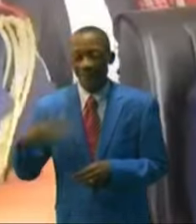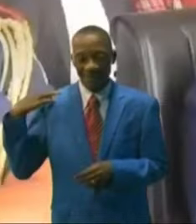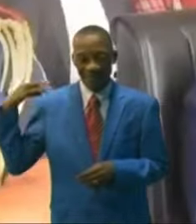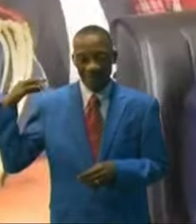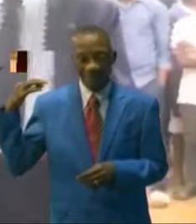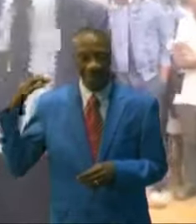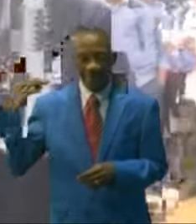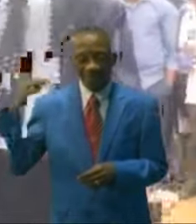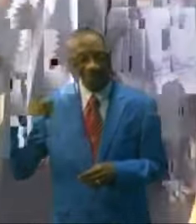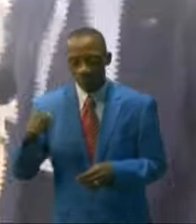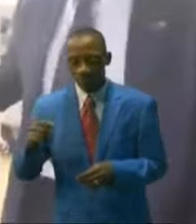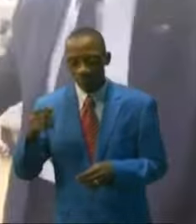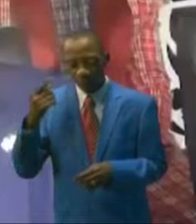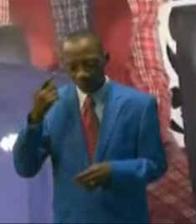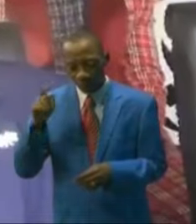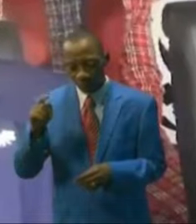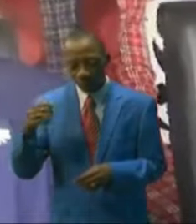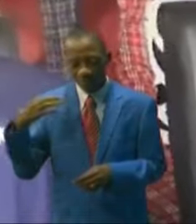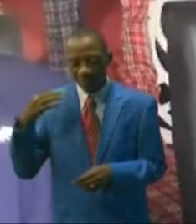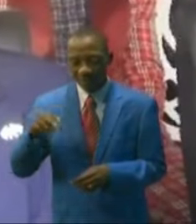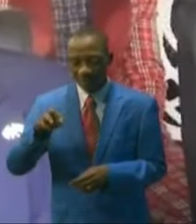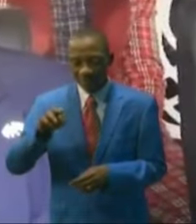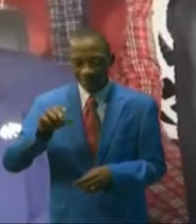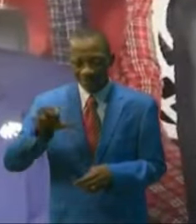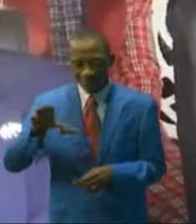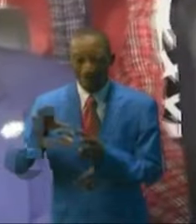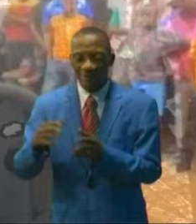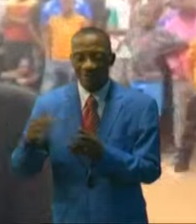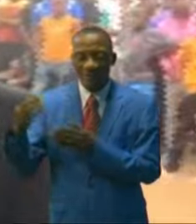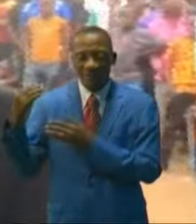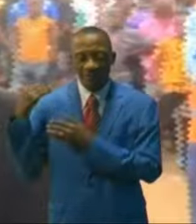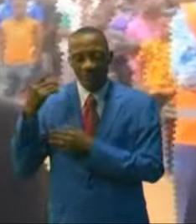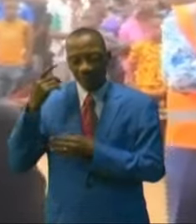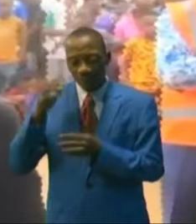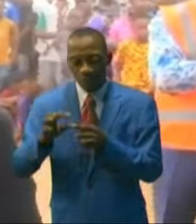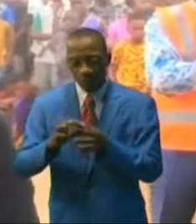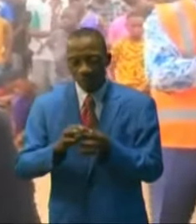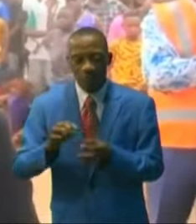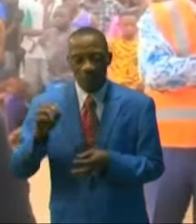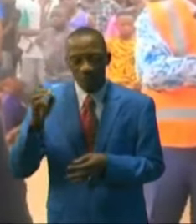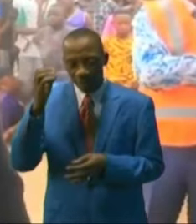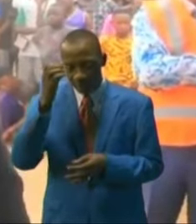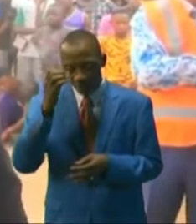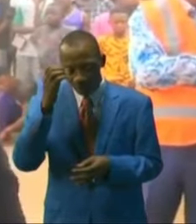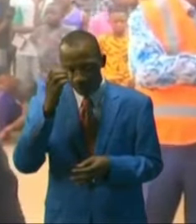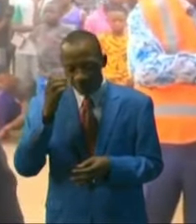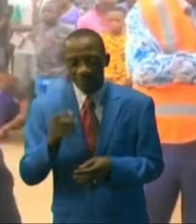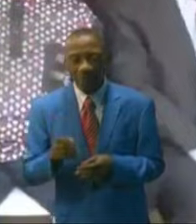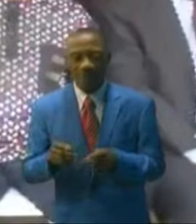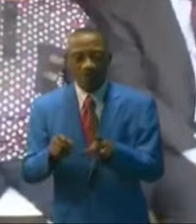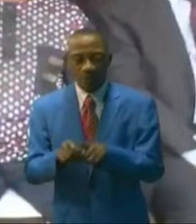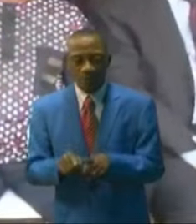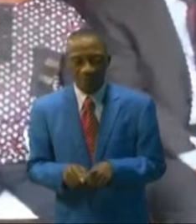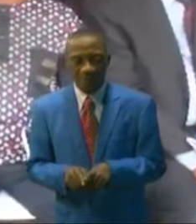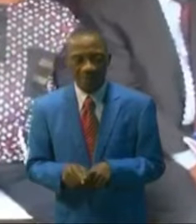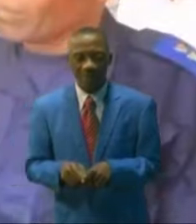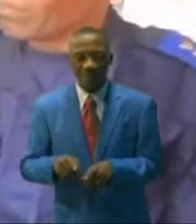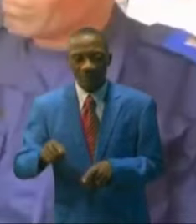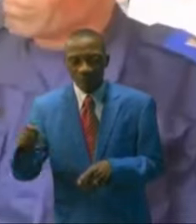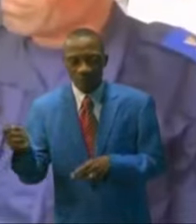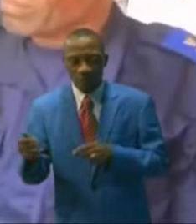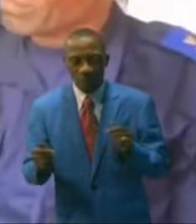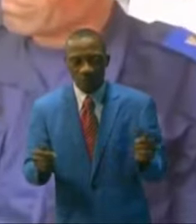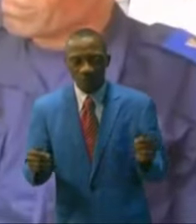de la PNC et la délégation de l'Union européenne, ainsi que celle de Pape III, ont rehaussé de leur